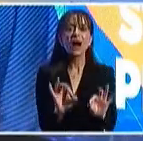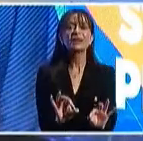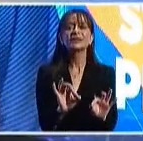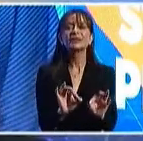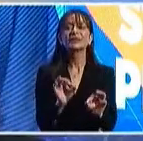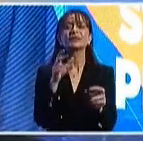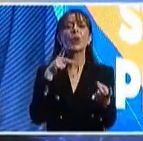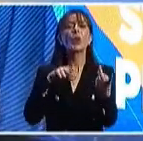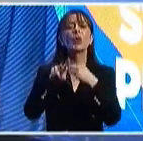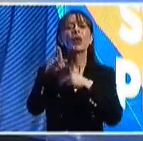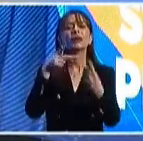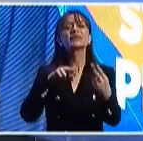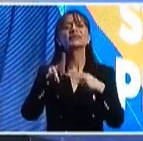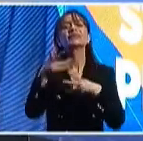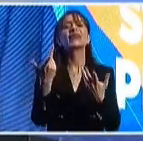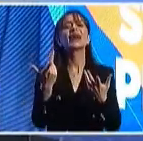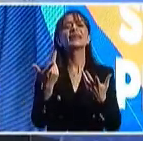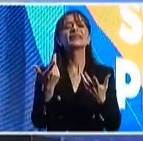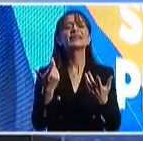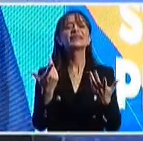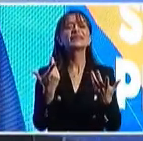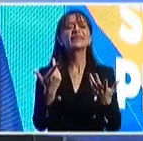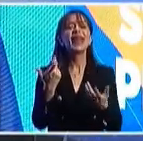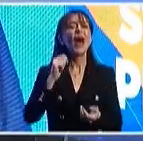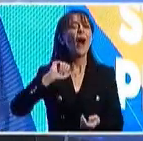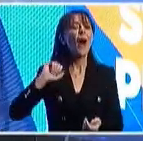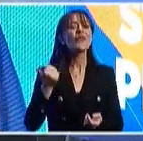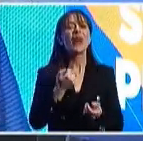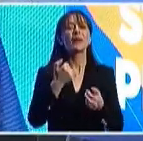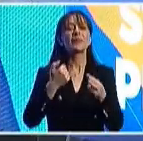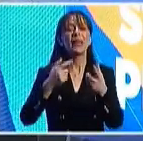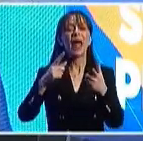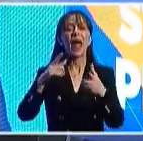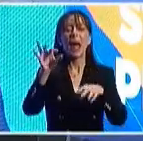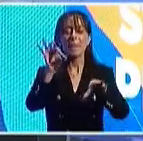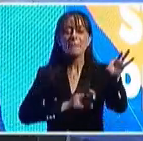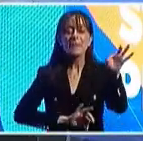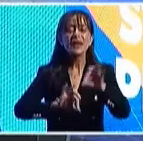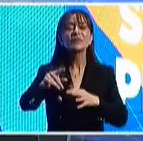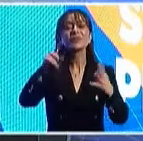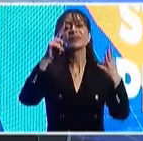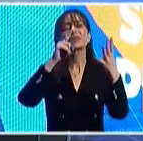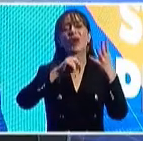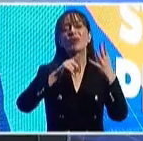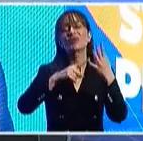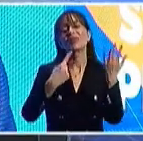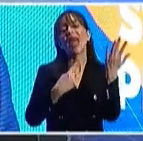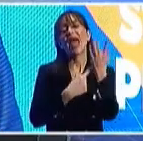Ulaştıran İstanbul Strateji Planımızın 4. adımıyla teknolojinin İstanbul'u